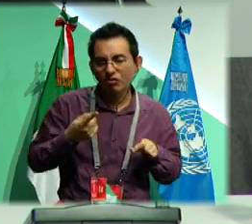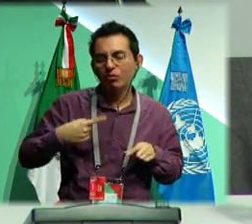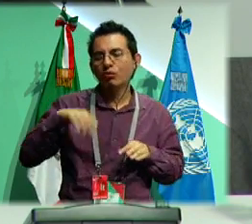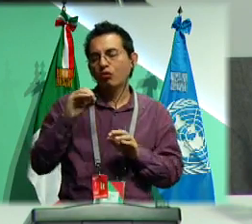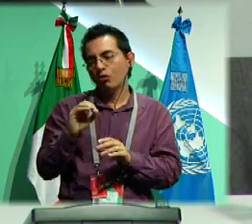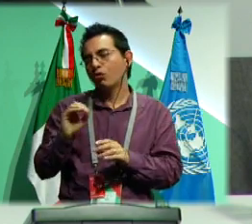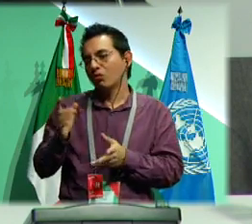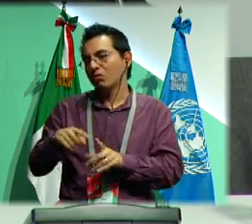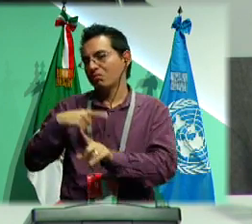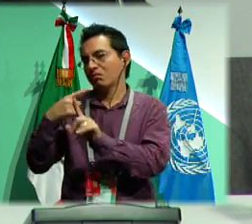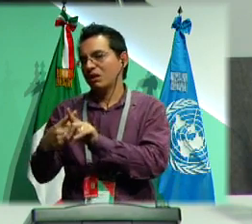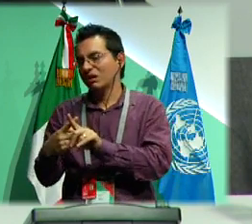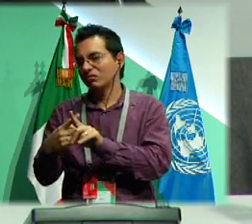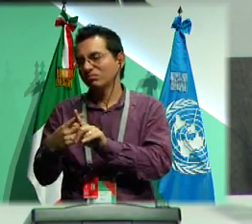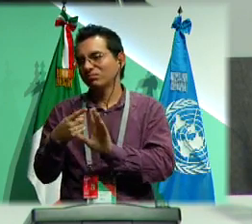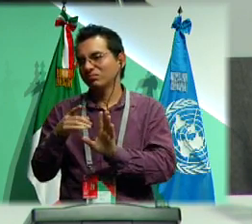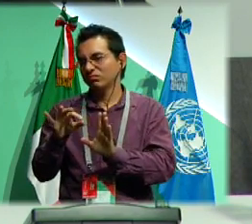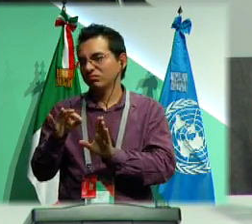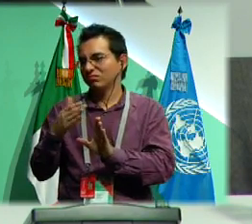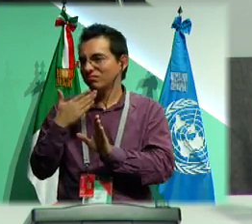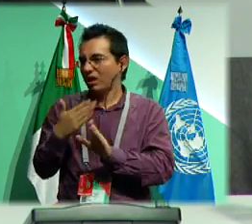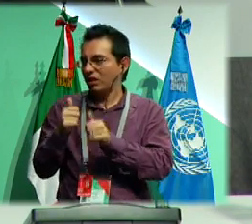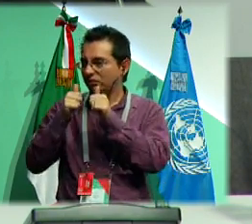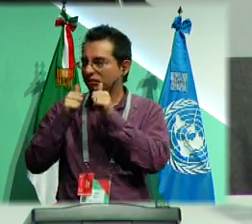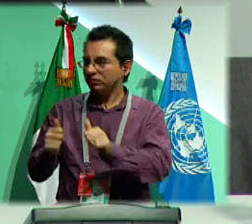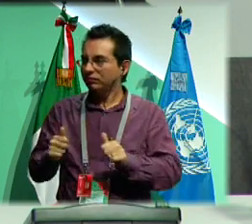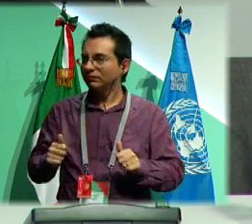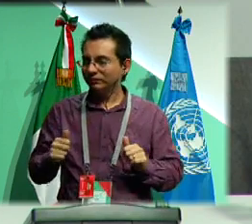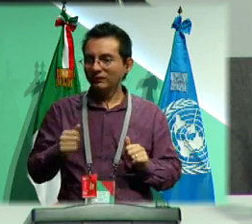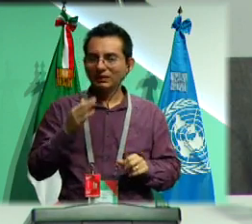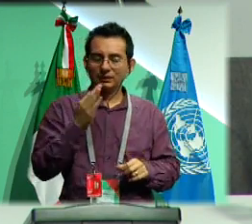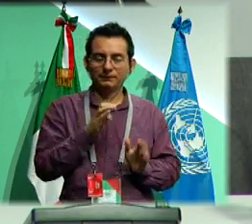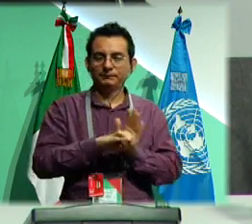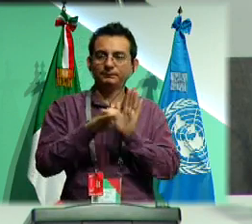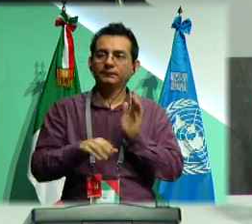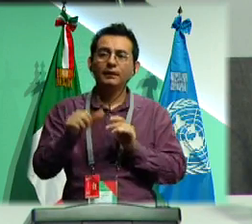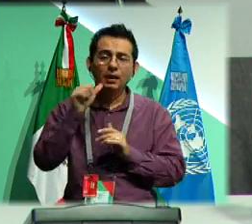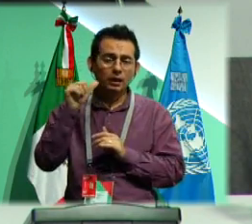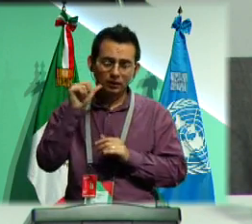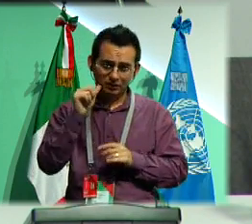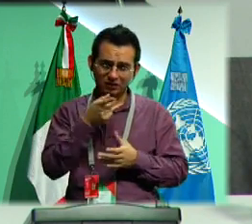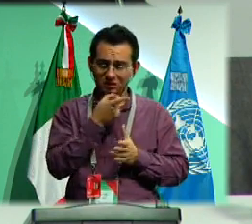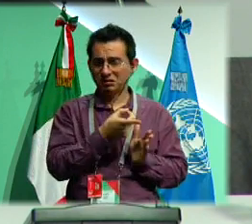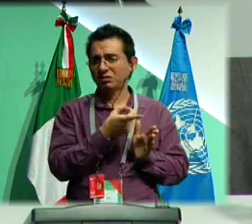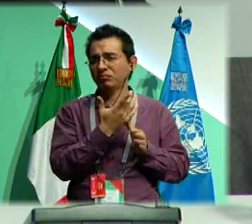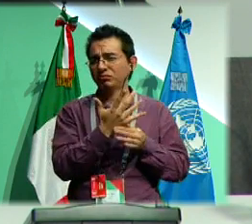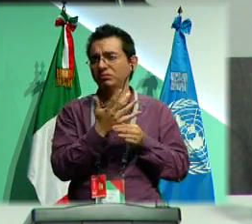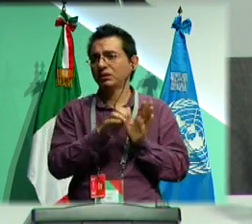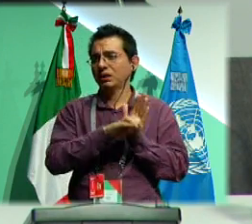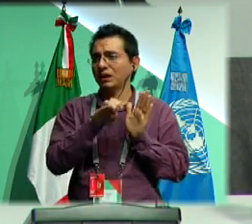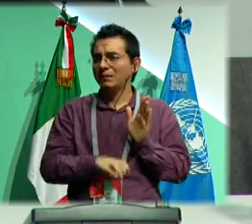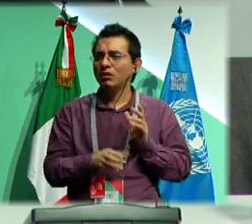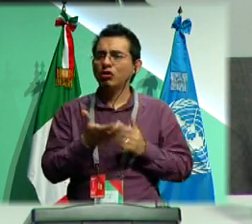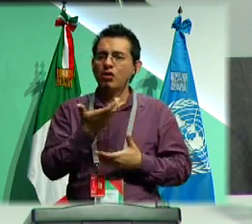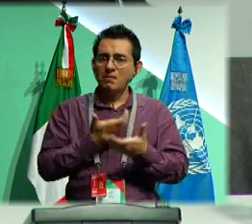crois que pour le commerce, nous avons un cadre conceptuel.